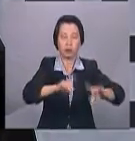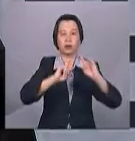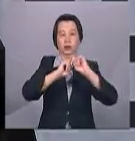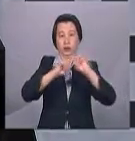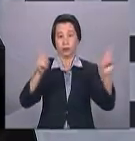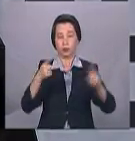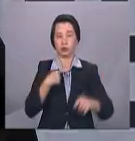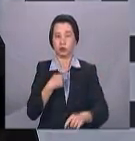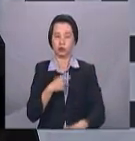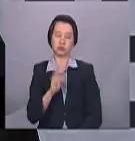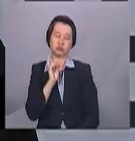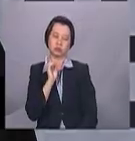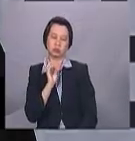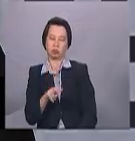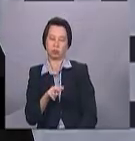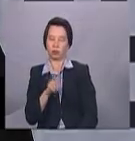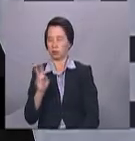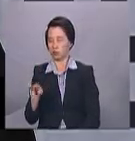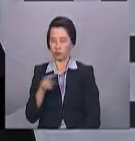kita dapati